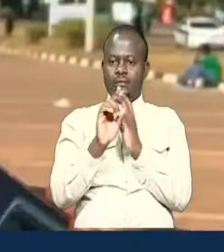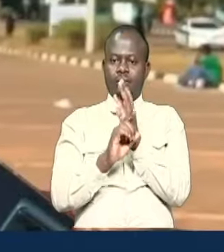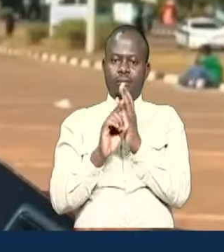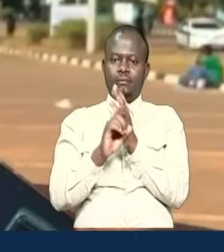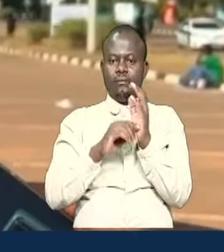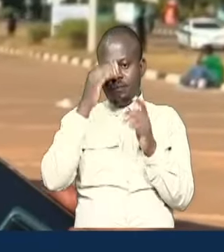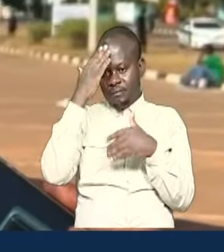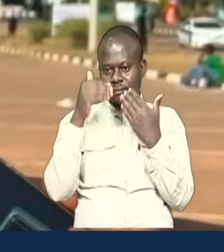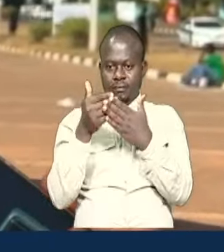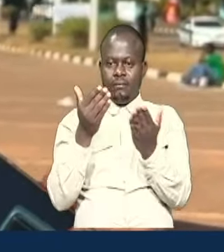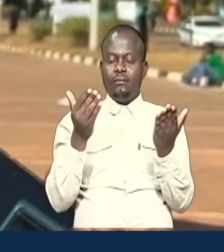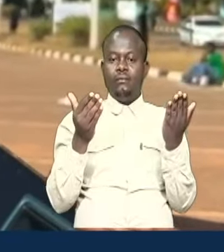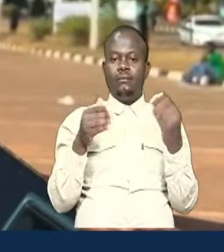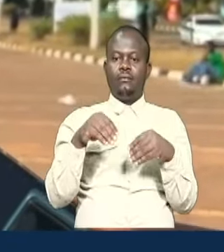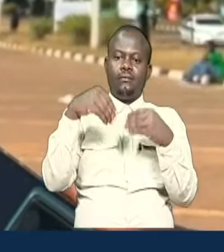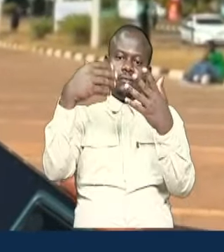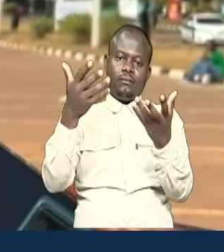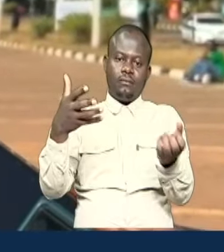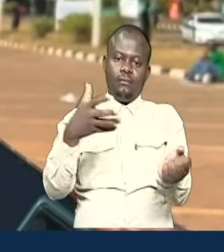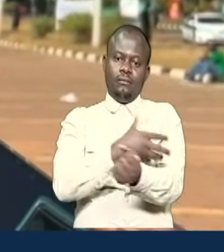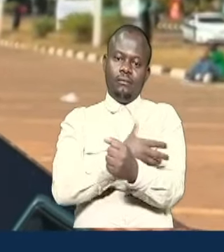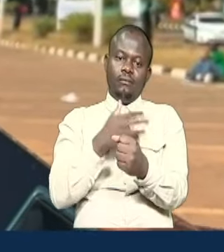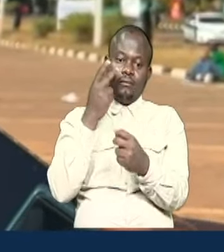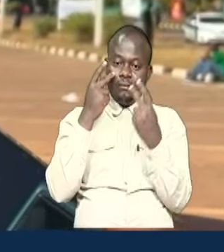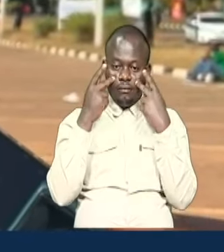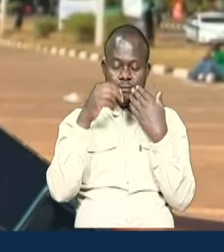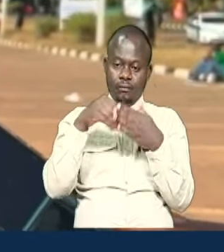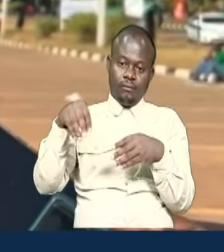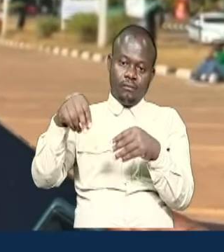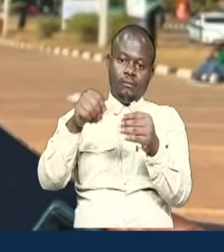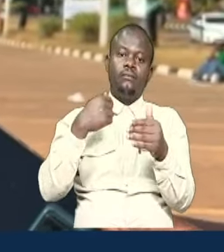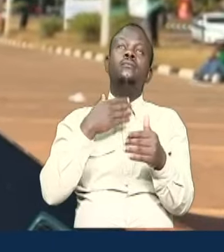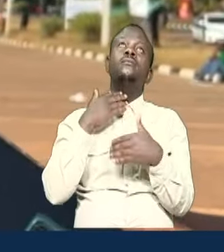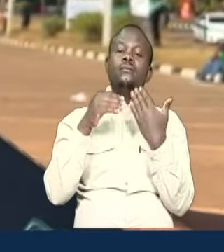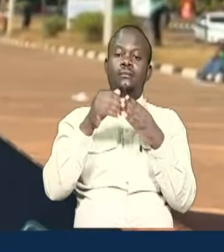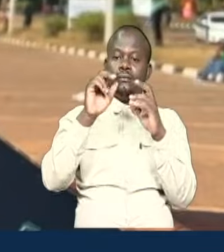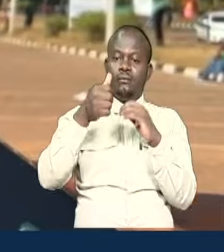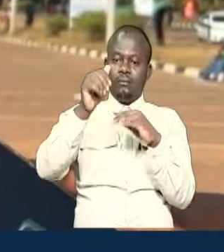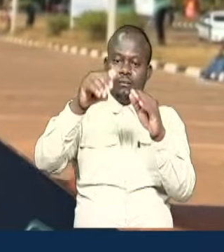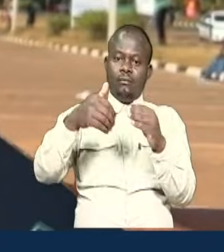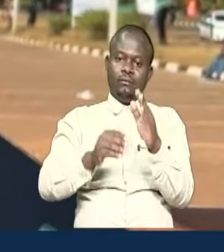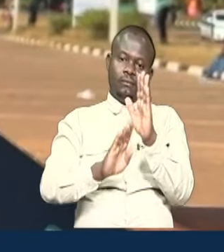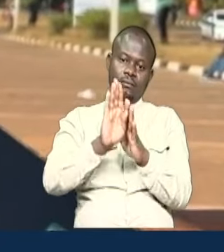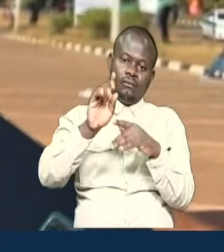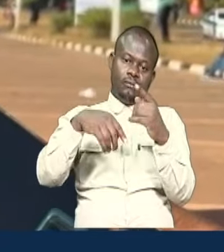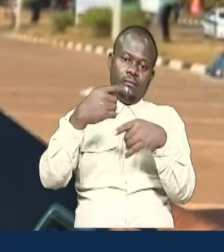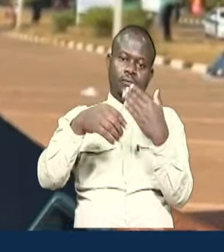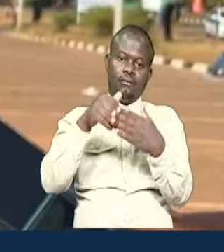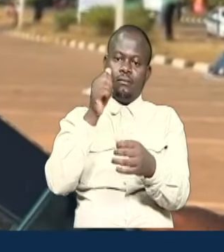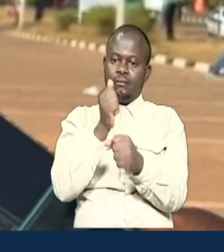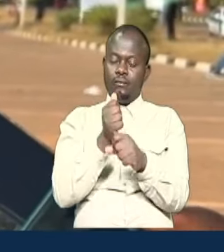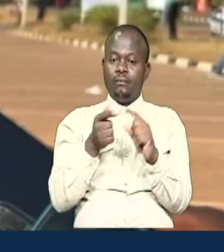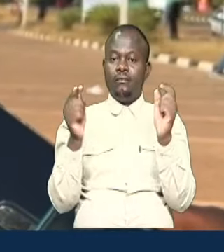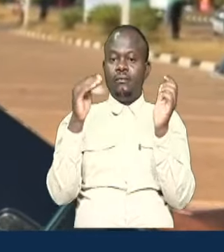turere kubera bahawe ubushobozi babona ifumbire. Turashaka ko rero ubwo buhinzi bwa kijyambere bukomeza bugakorwa,